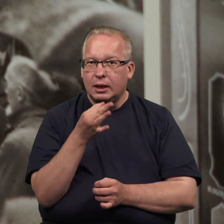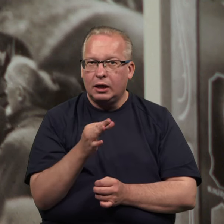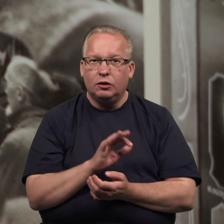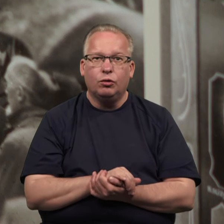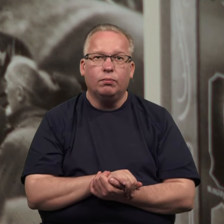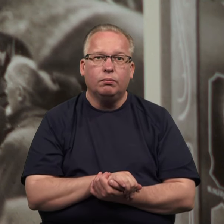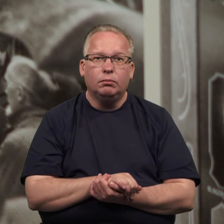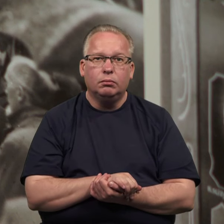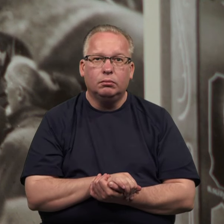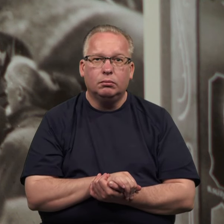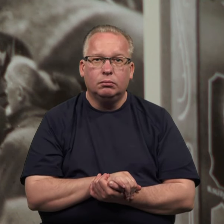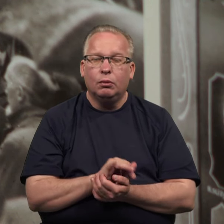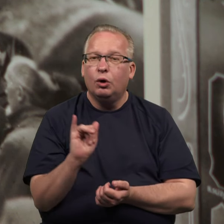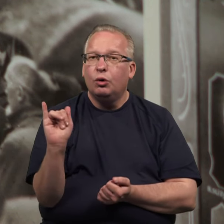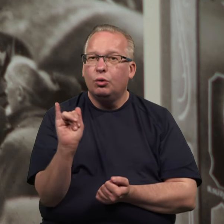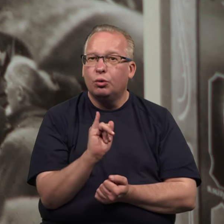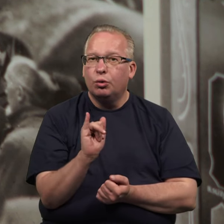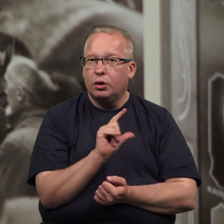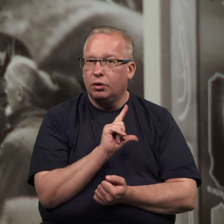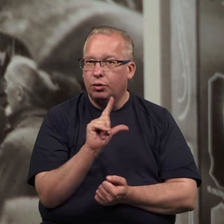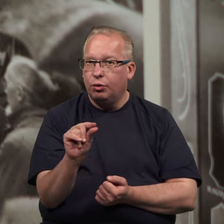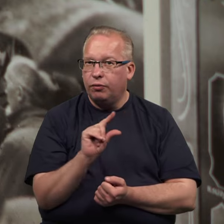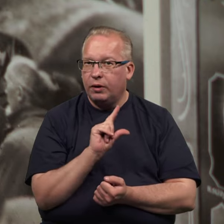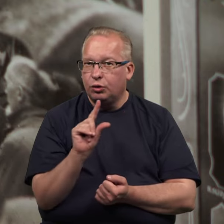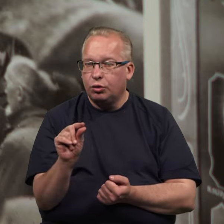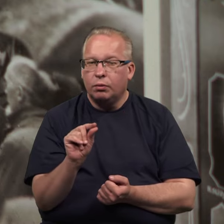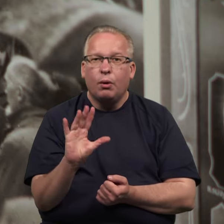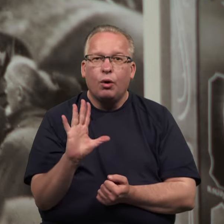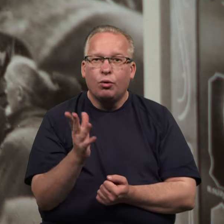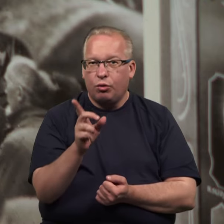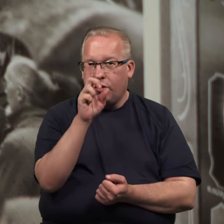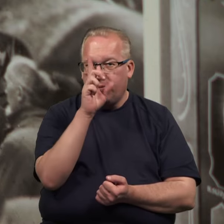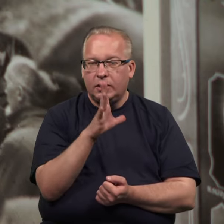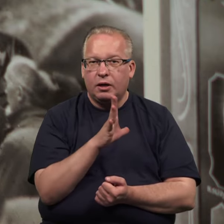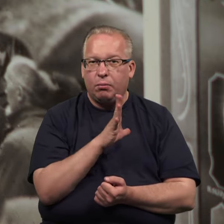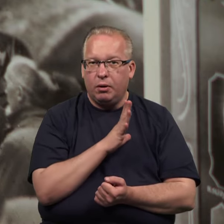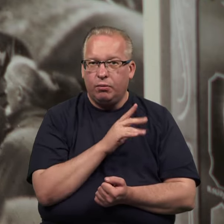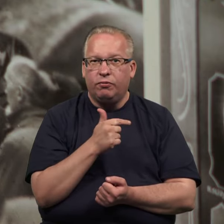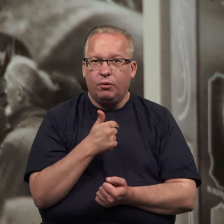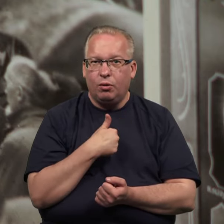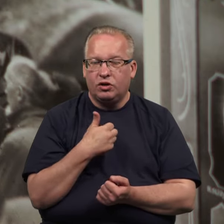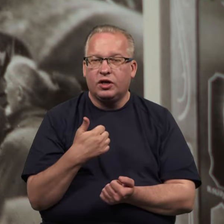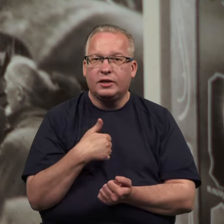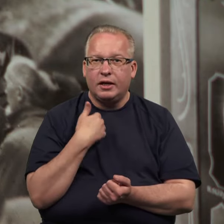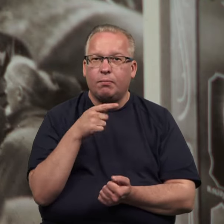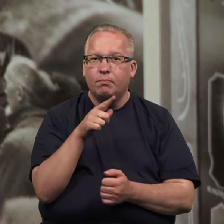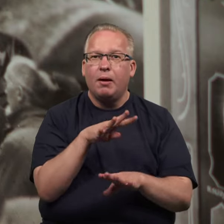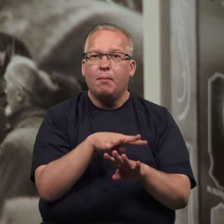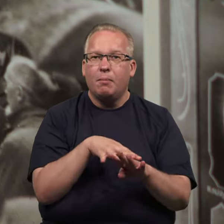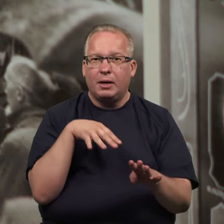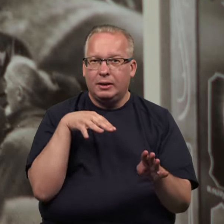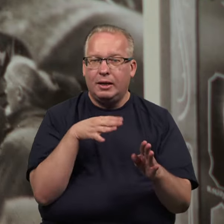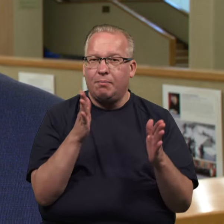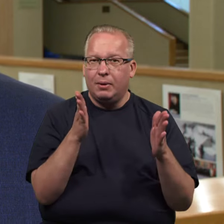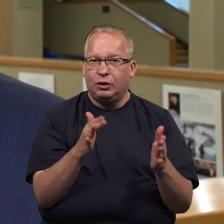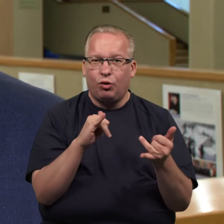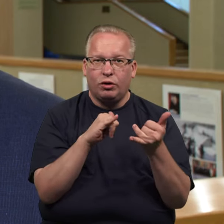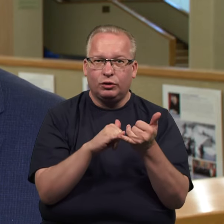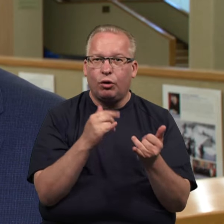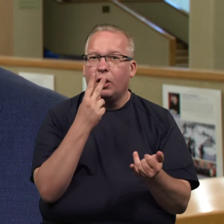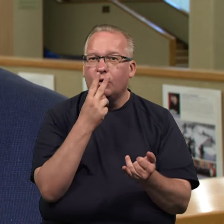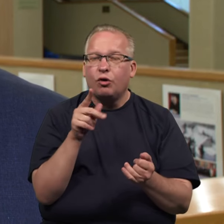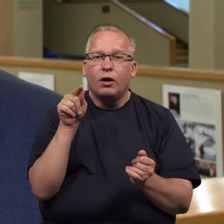aišku, kur tik tai nuvažiuodavau, kur tik tai kokioje šaly būdavau, aš visą laiką stengdavausi tą parlamentarizmo istoriją pasižiūrėti, kaip